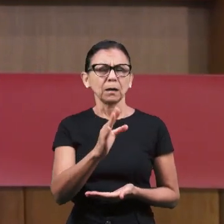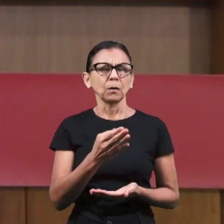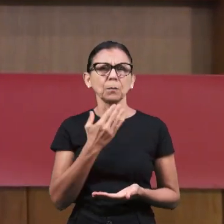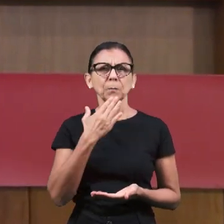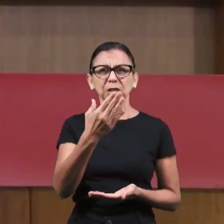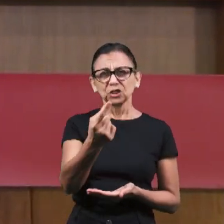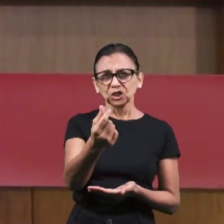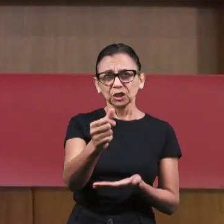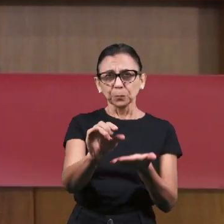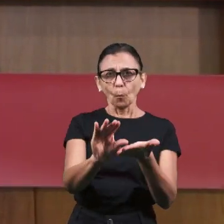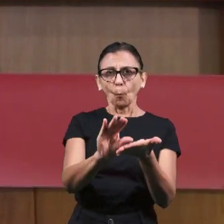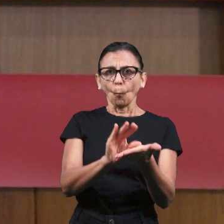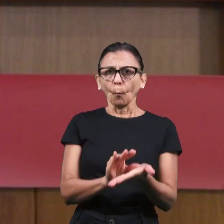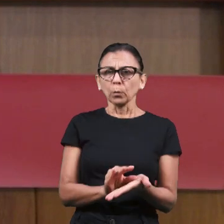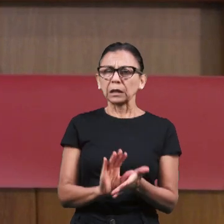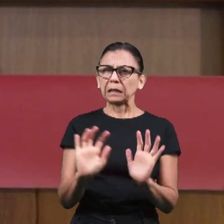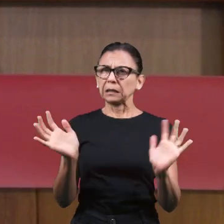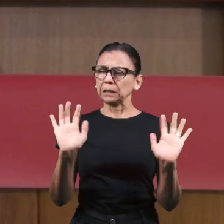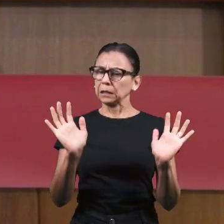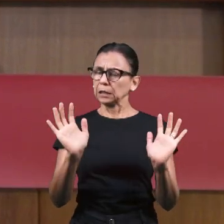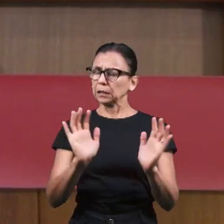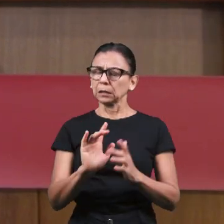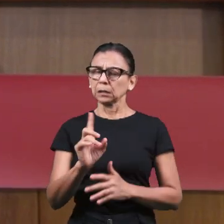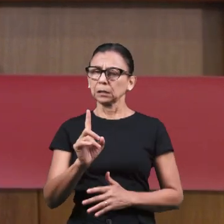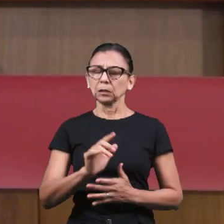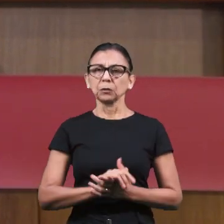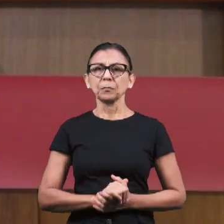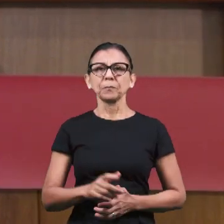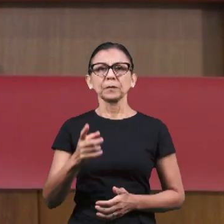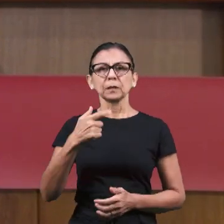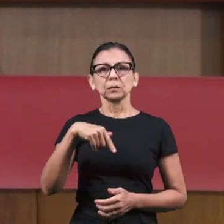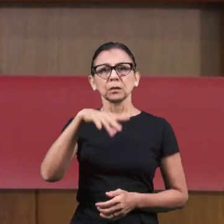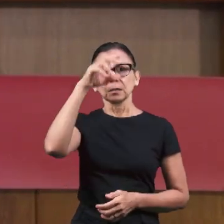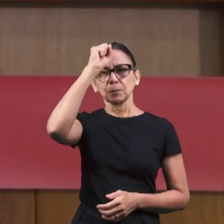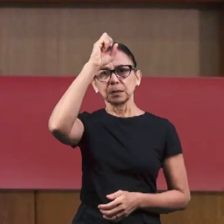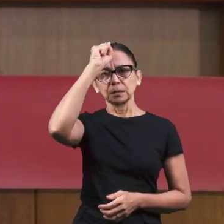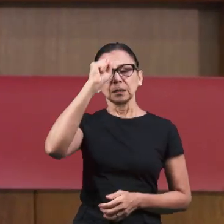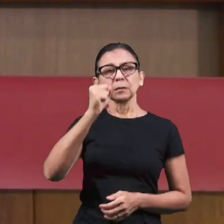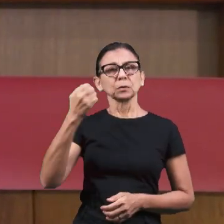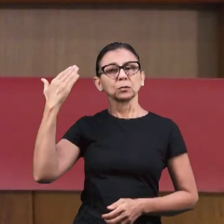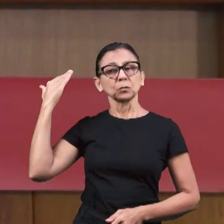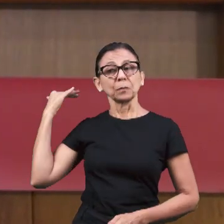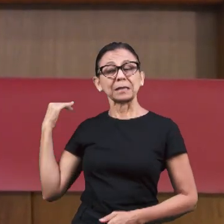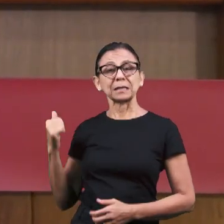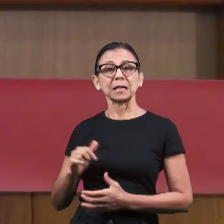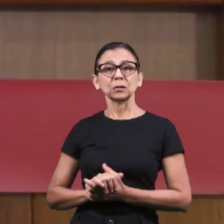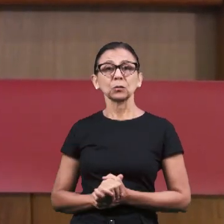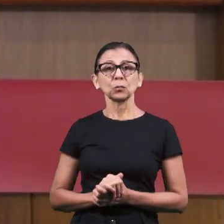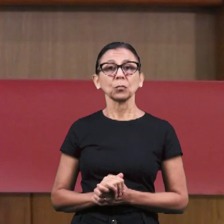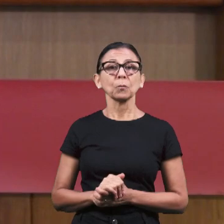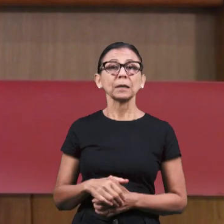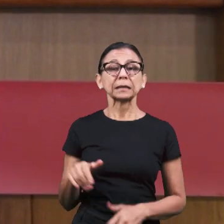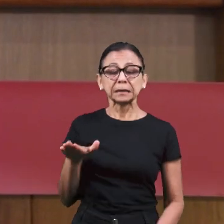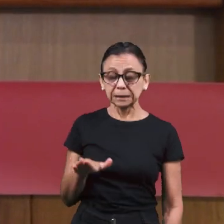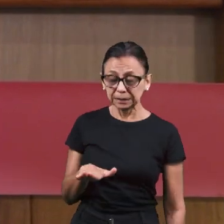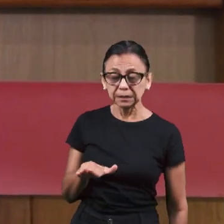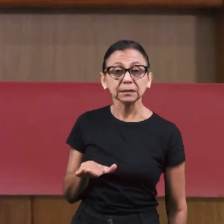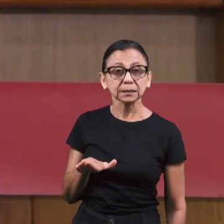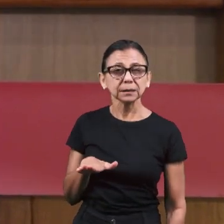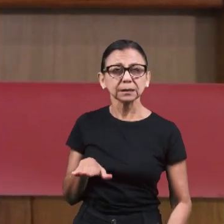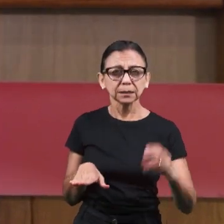avons appris avec l'enfant. Un enfant, la première fois que nous voulons faire ça, l'enfant, elle est